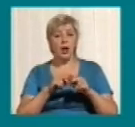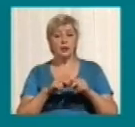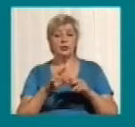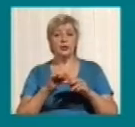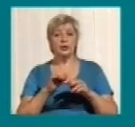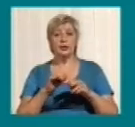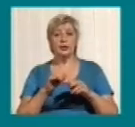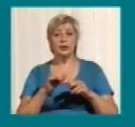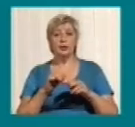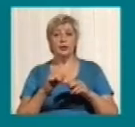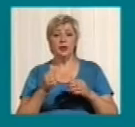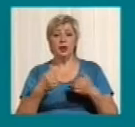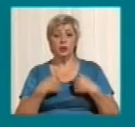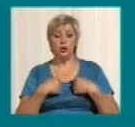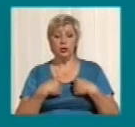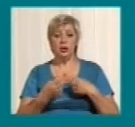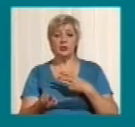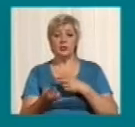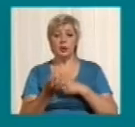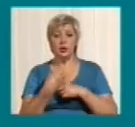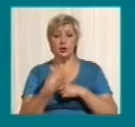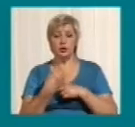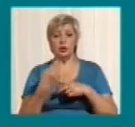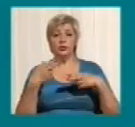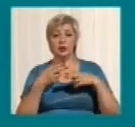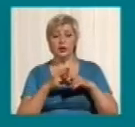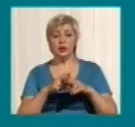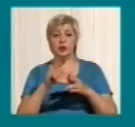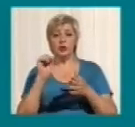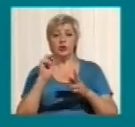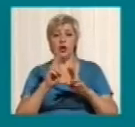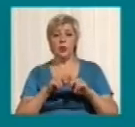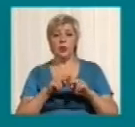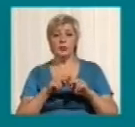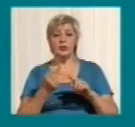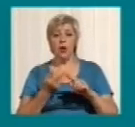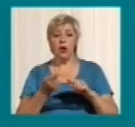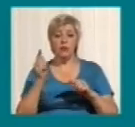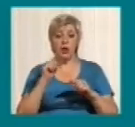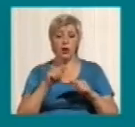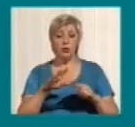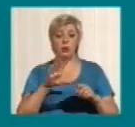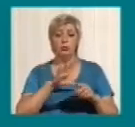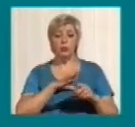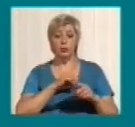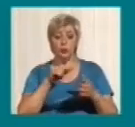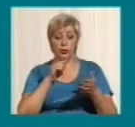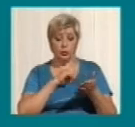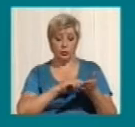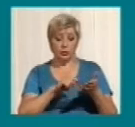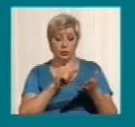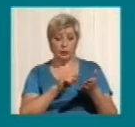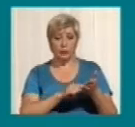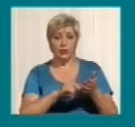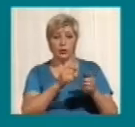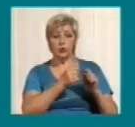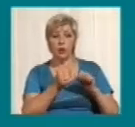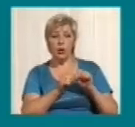документи. До нас прийшов технічний паспорт, в якому було позначено, що територія належить